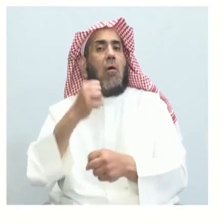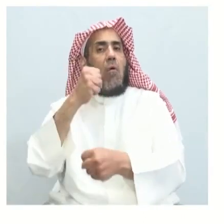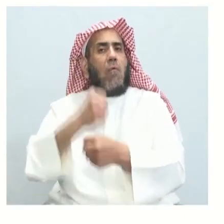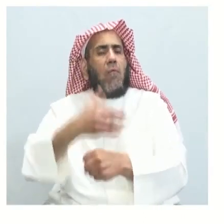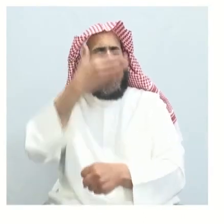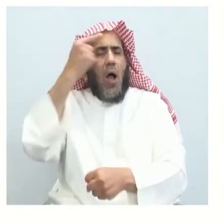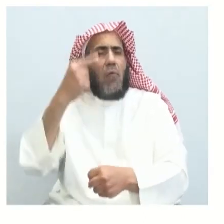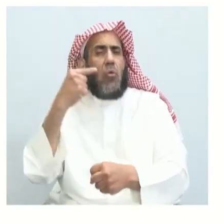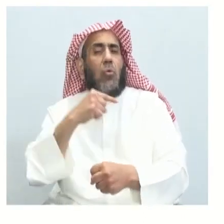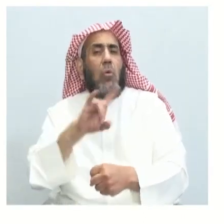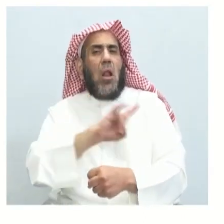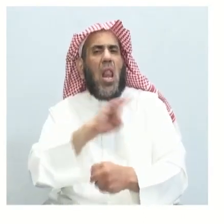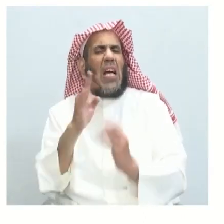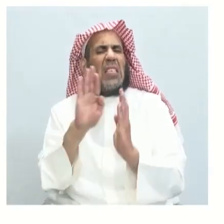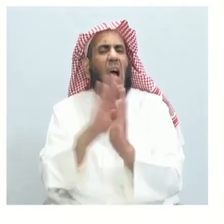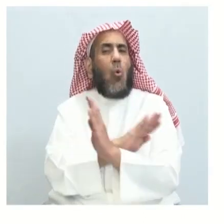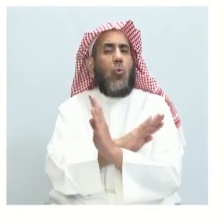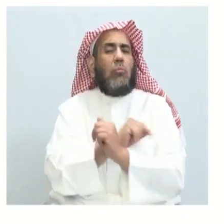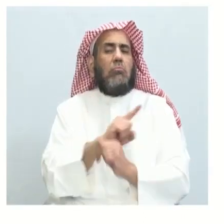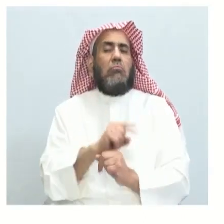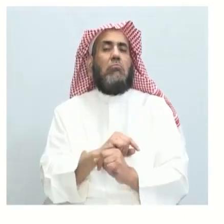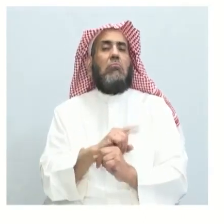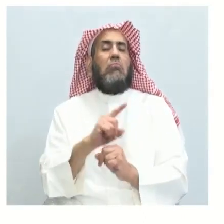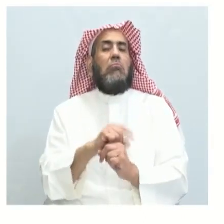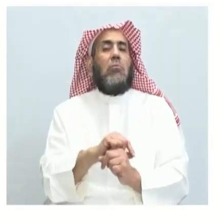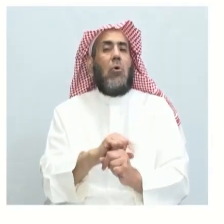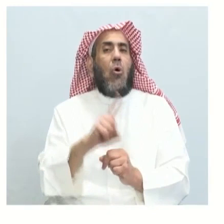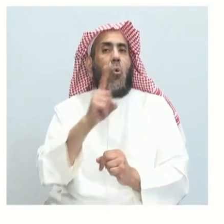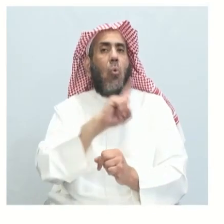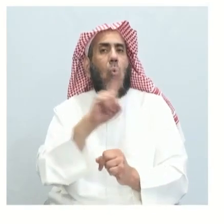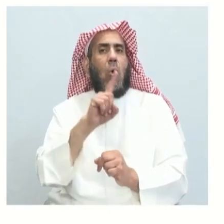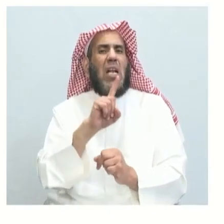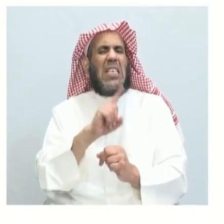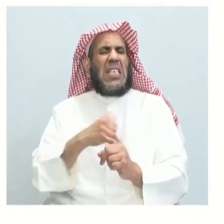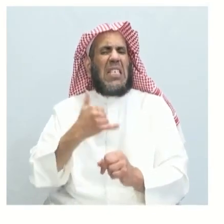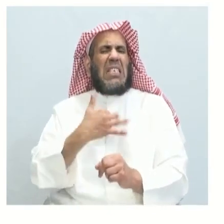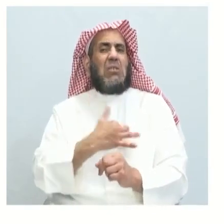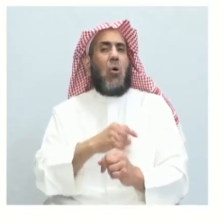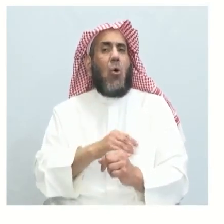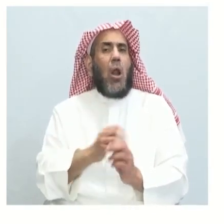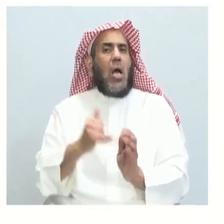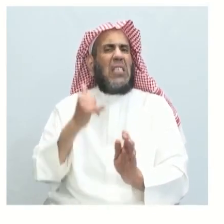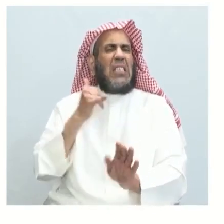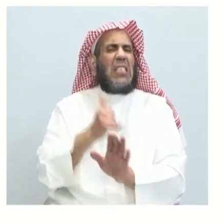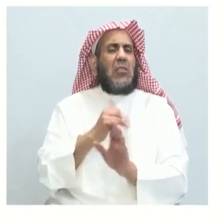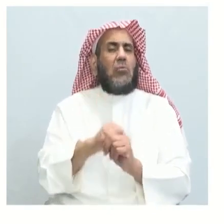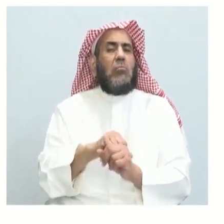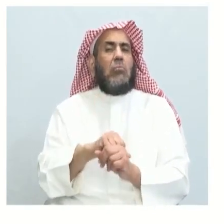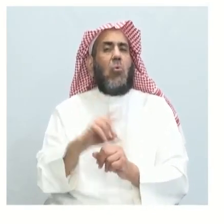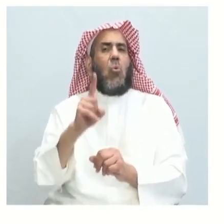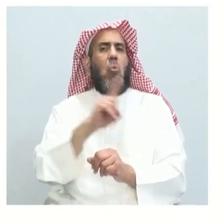عني لا تخونوا ولا غلوا ولا تغدروا